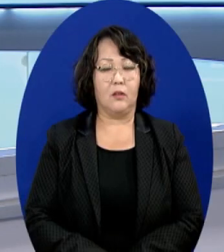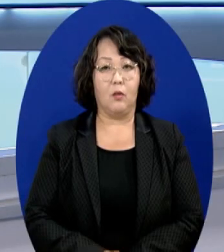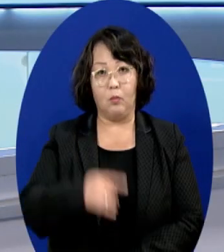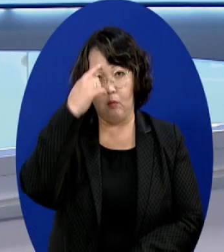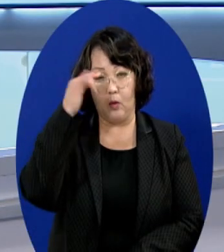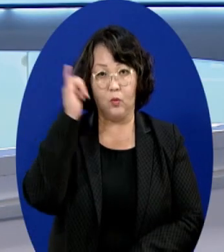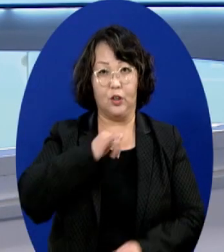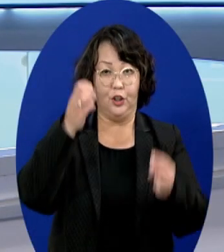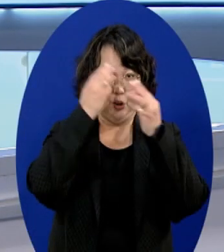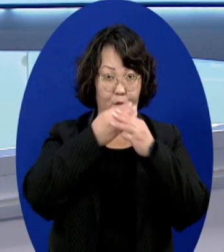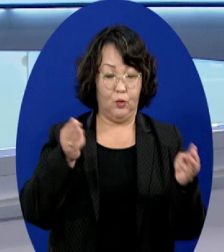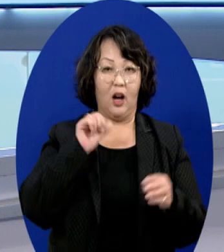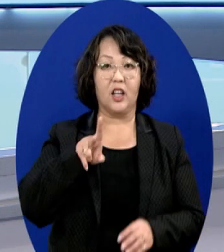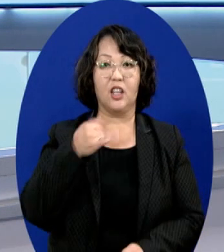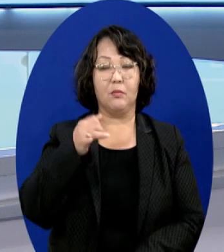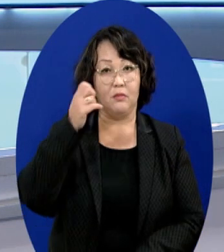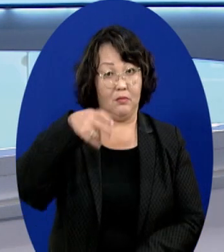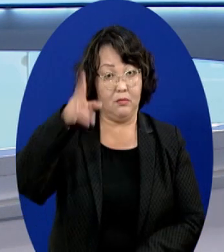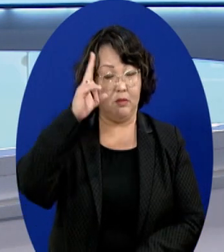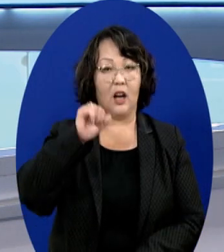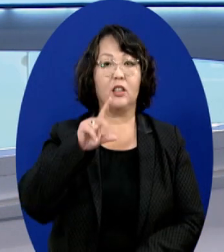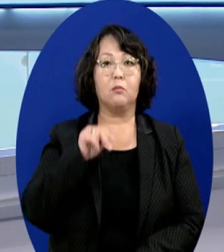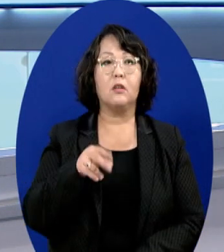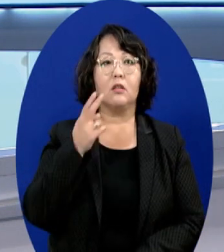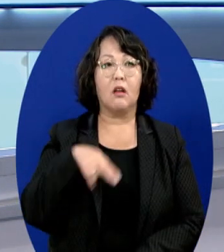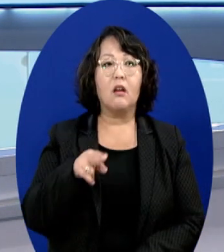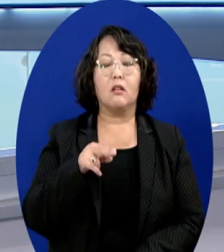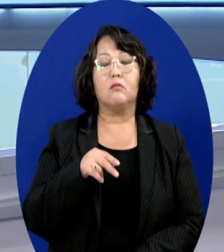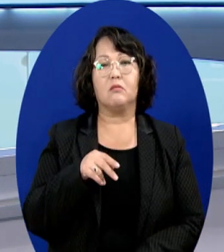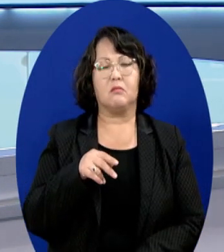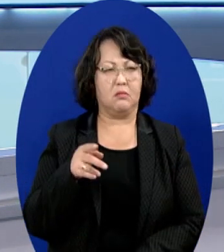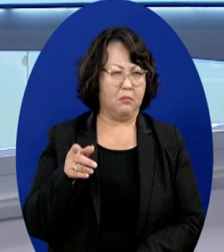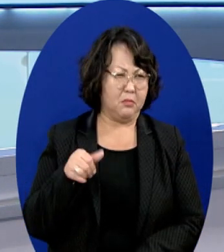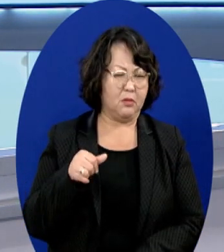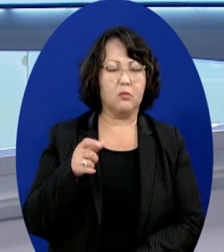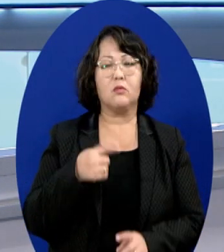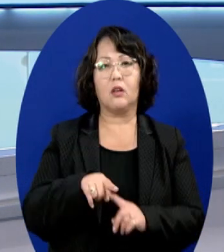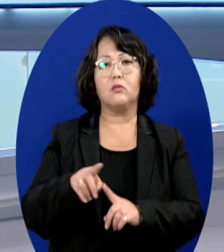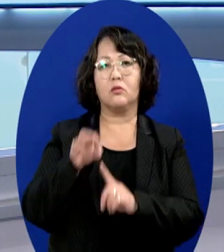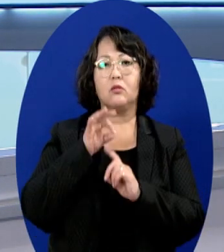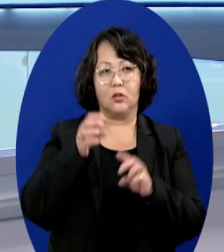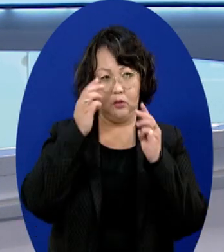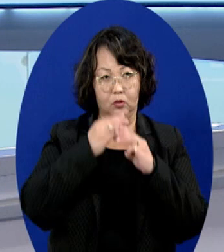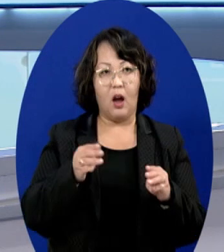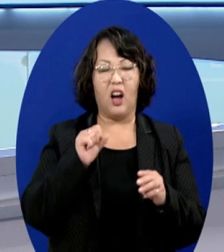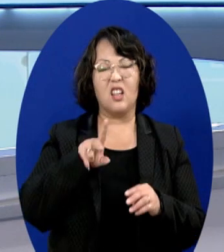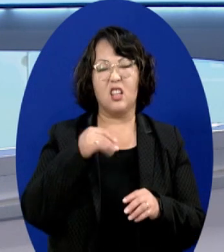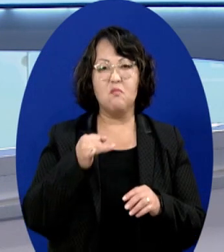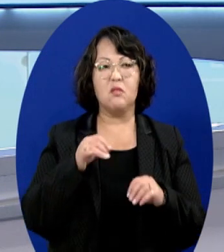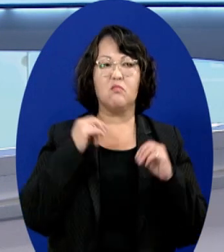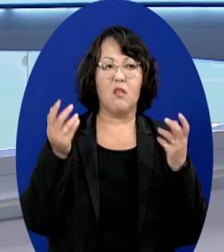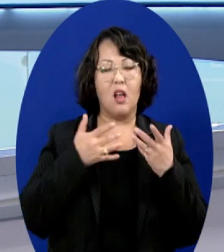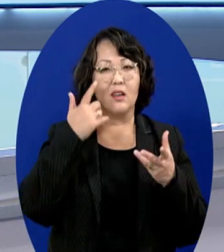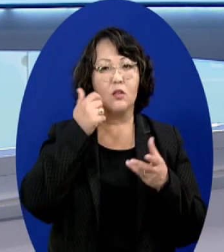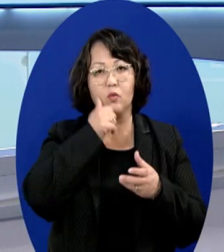Монгол улсын шинжлэх ухааны академийн ерөнхийлөгч өөр академич Дүгрийн иргэдэл улиран сонгогдлоо. Шинжлэх ухааны академийн ээлжид их чуулган өнөөдөр болсон гишүүдийн нууц